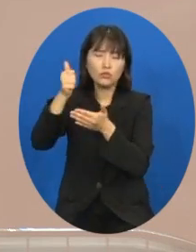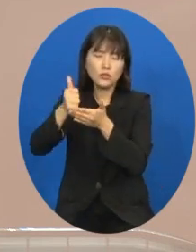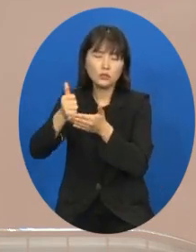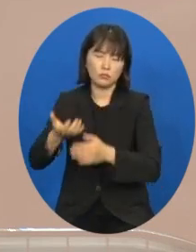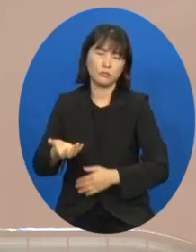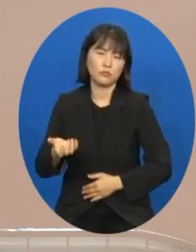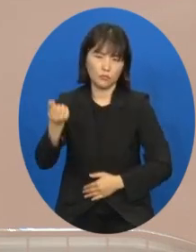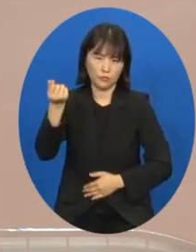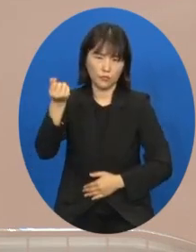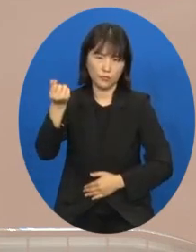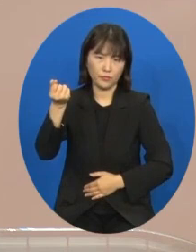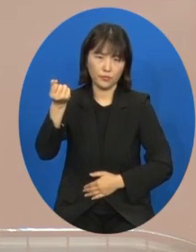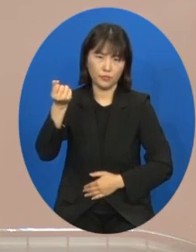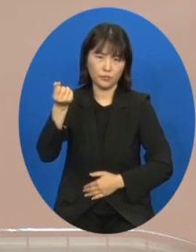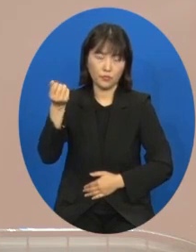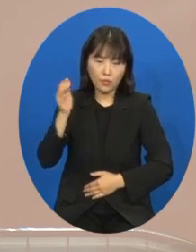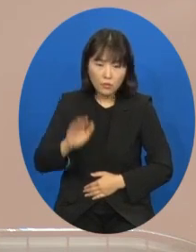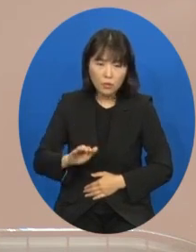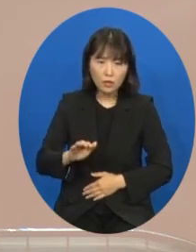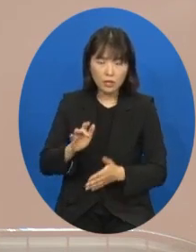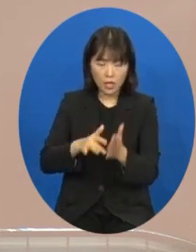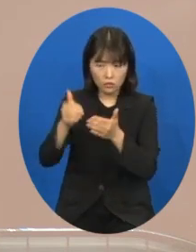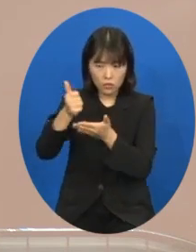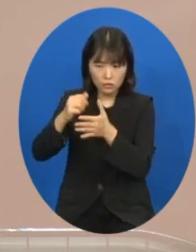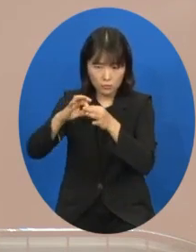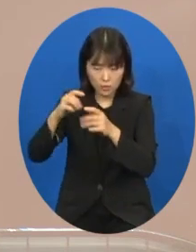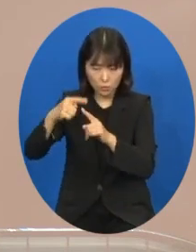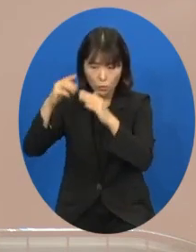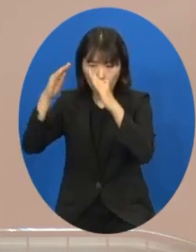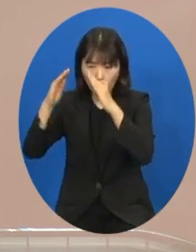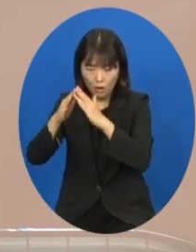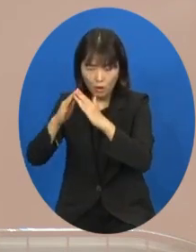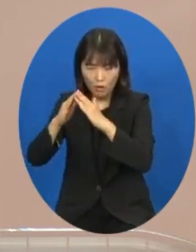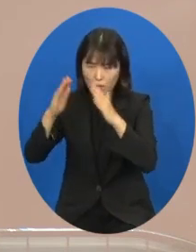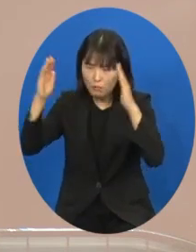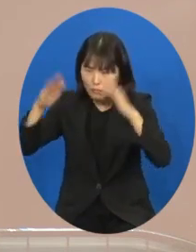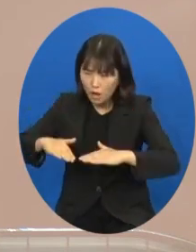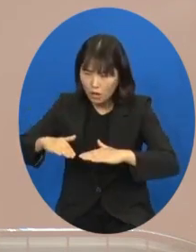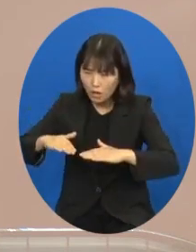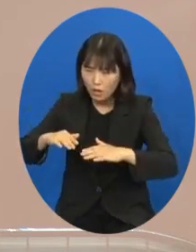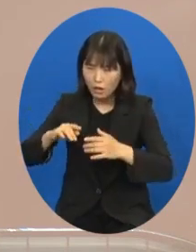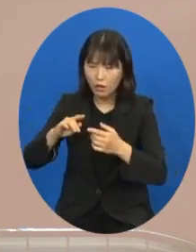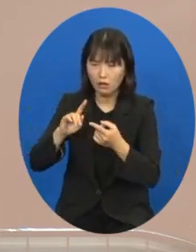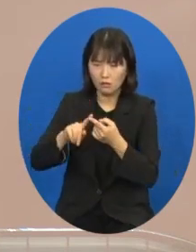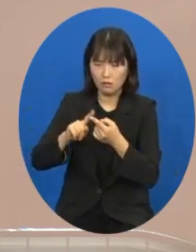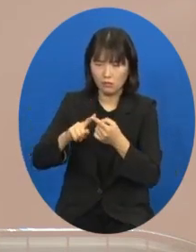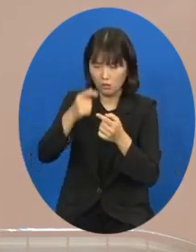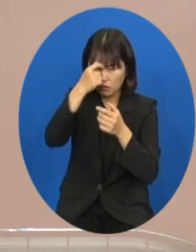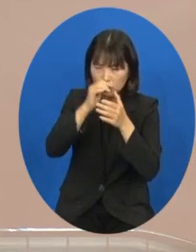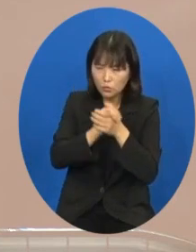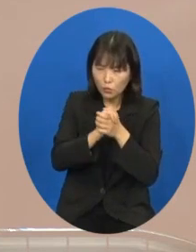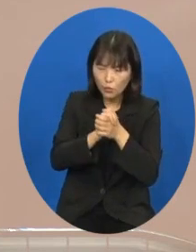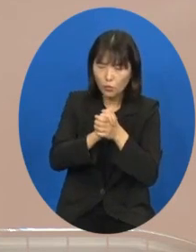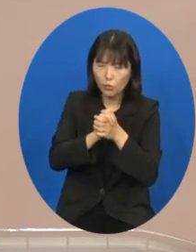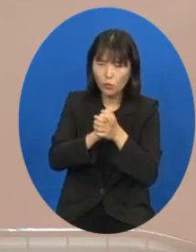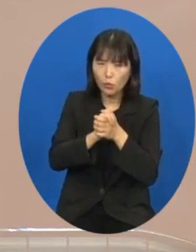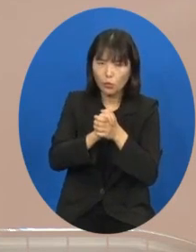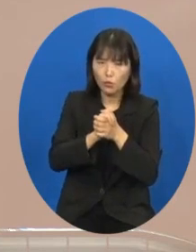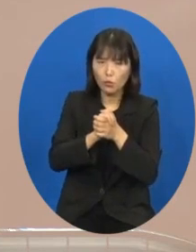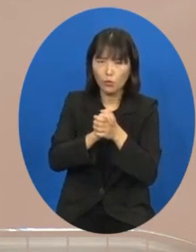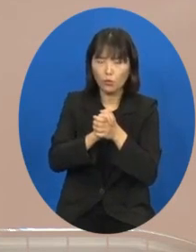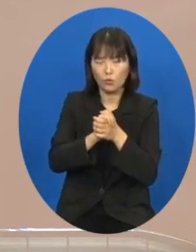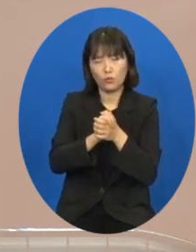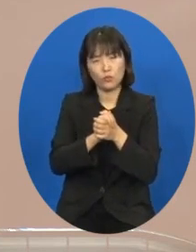교회지요. 아니 그런데 예수님의 교회가 안 되기를 잘 되는 것을 배합하고